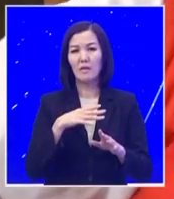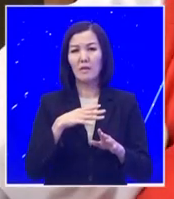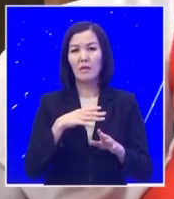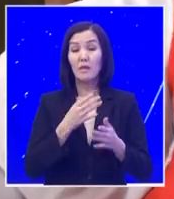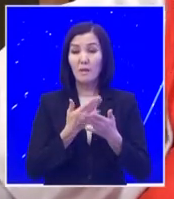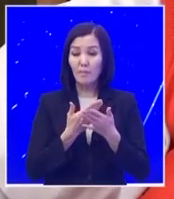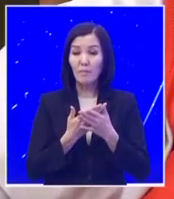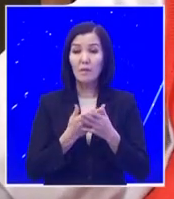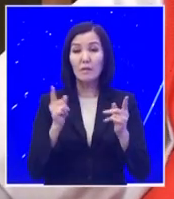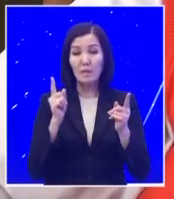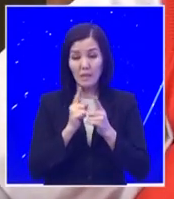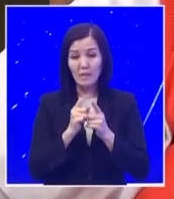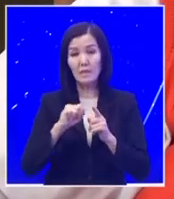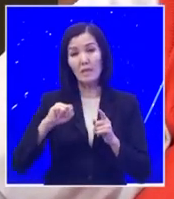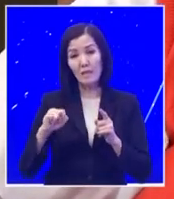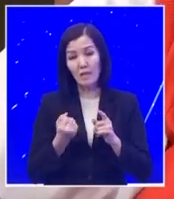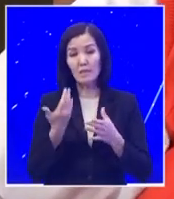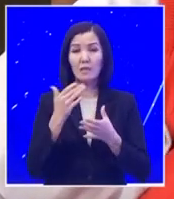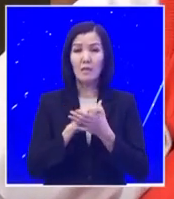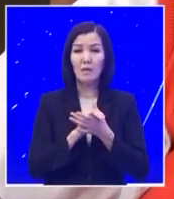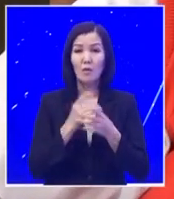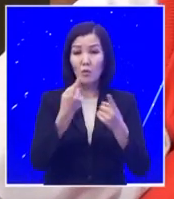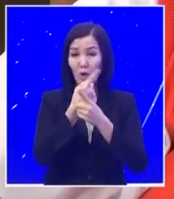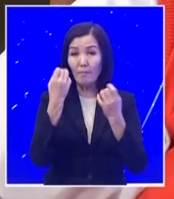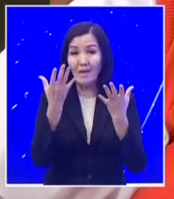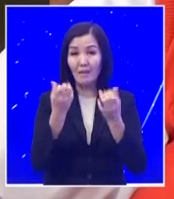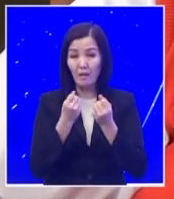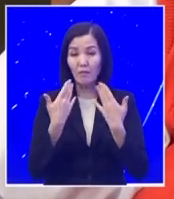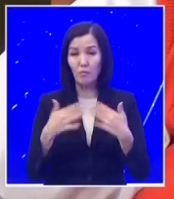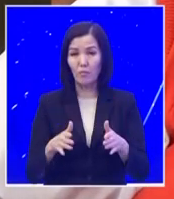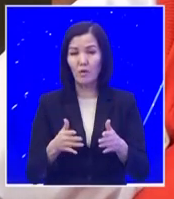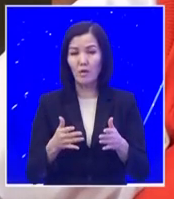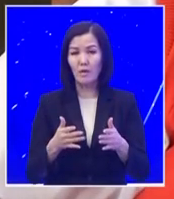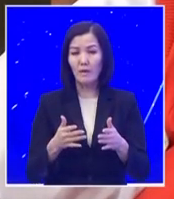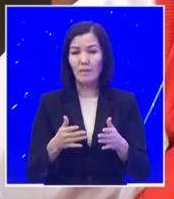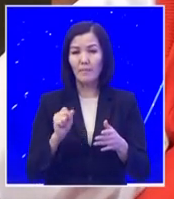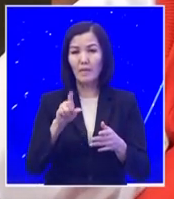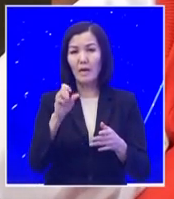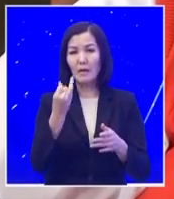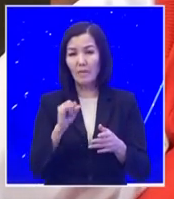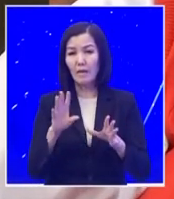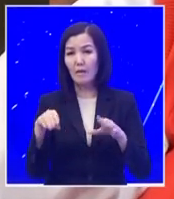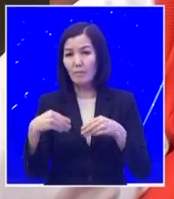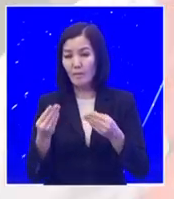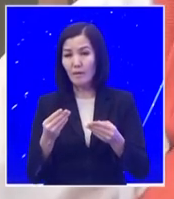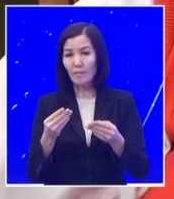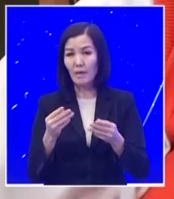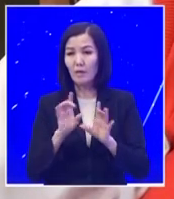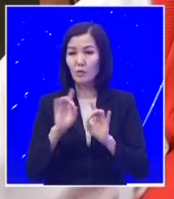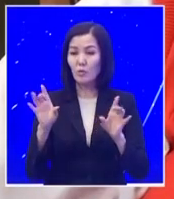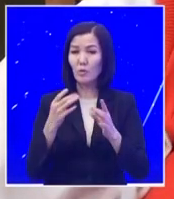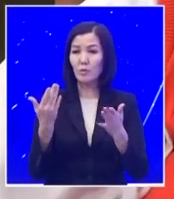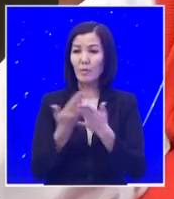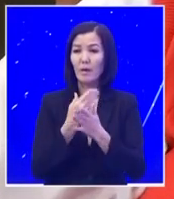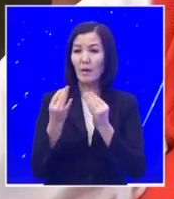соларды пайдаланып, сөйлесіп, ақпараттар алған. Олар Абайға ақпаратты жеткізушілер болған. Ол Михайлыстар